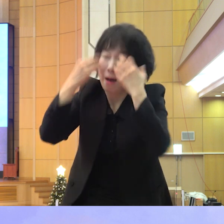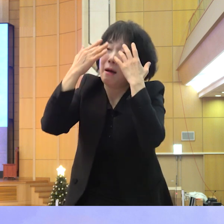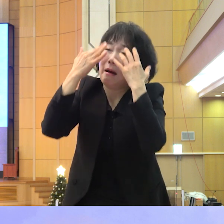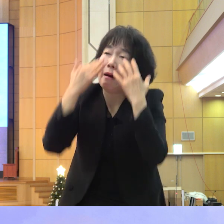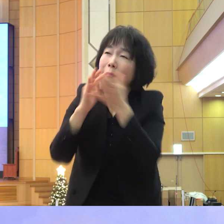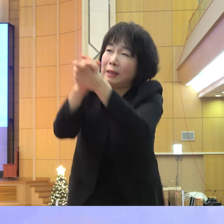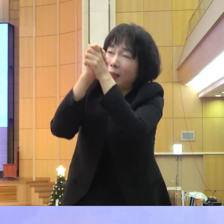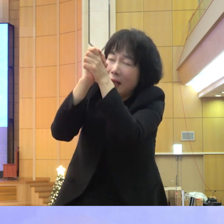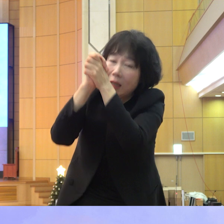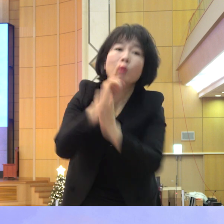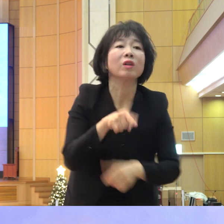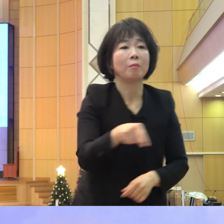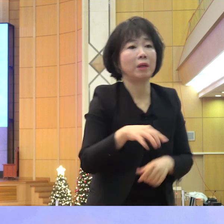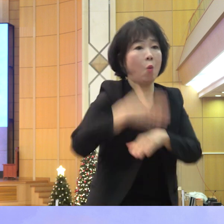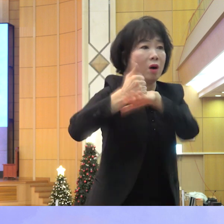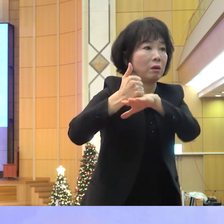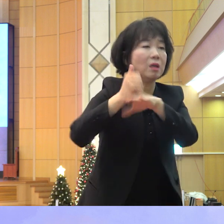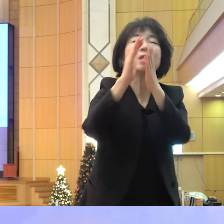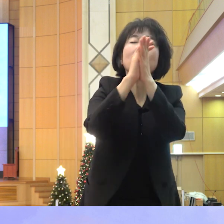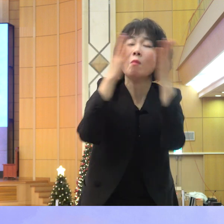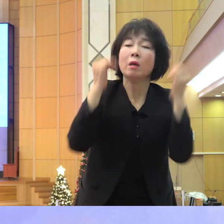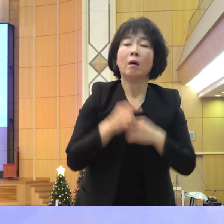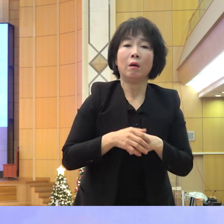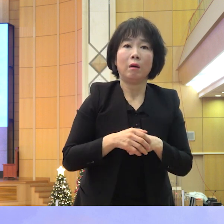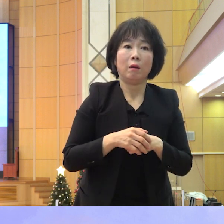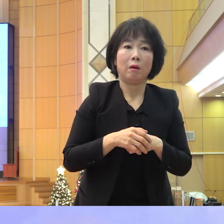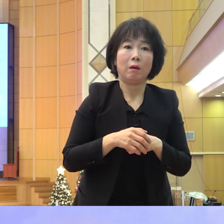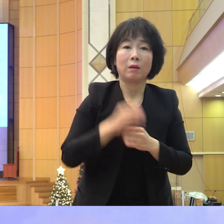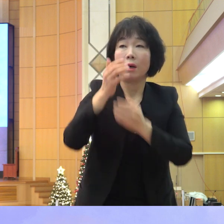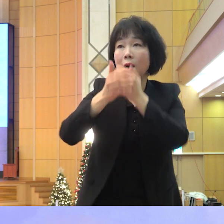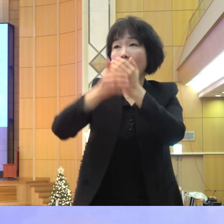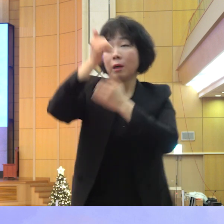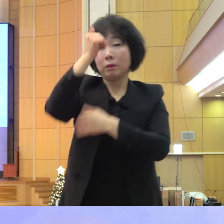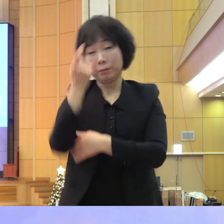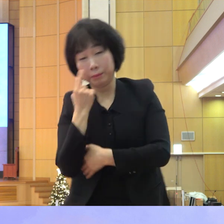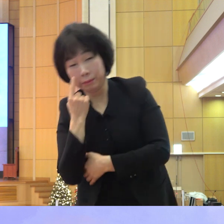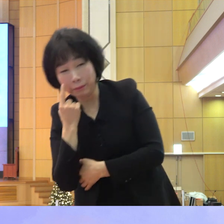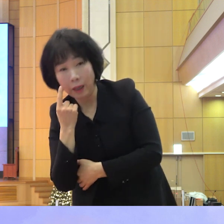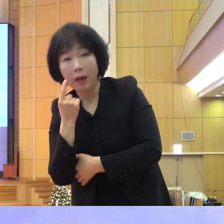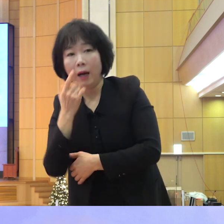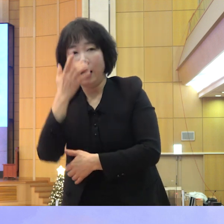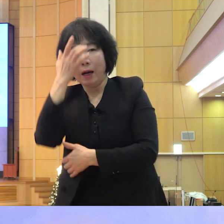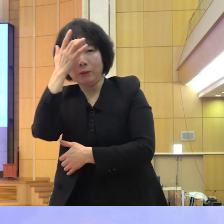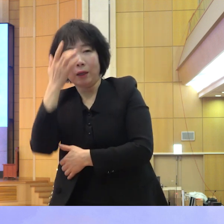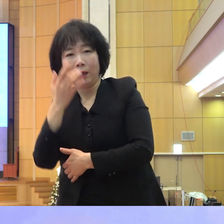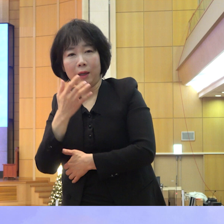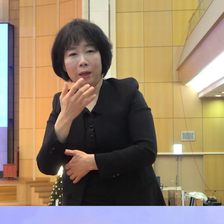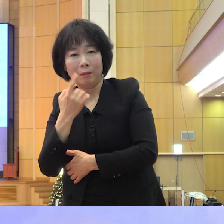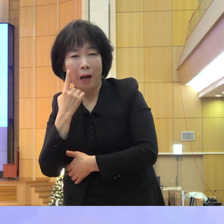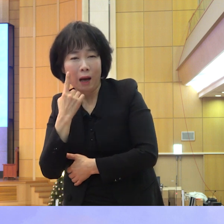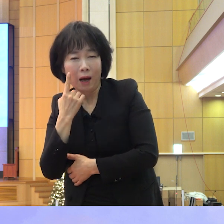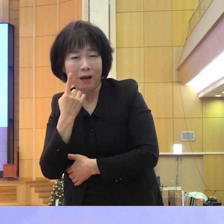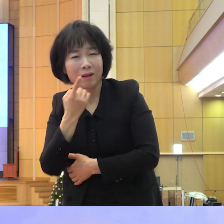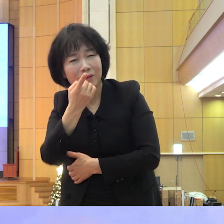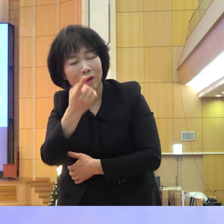기도했어요. 근데 여기 보니까 하나님이 내 눈물을 보았노라. 뭘